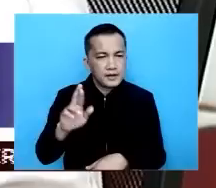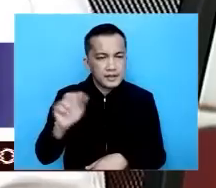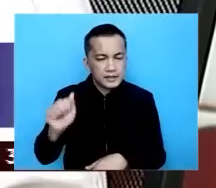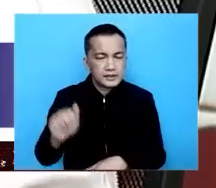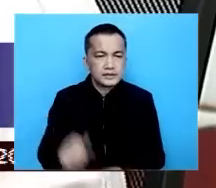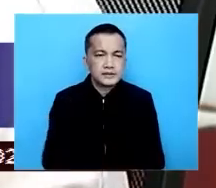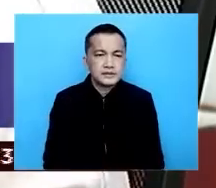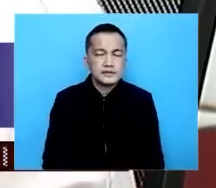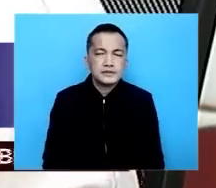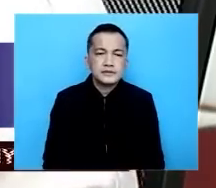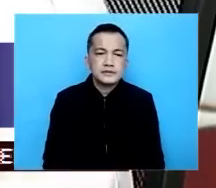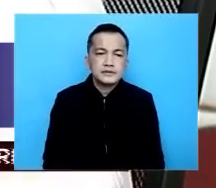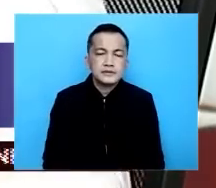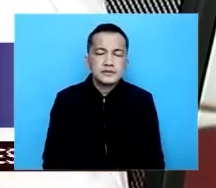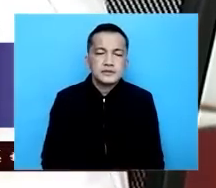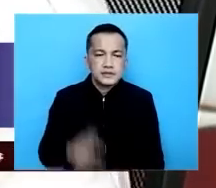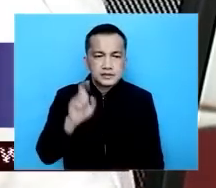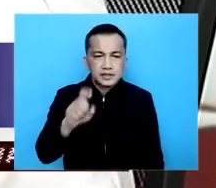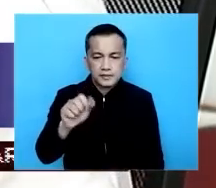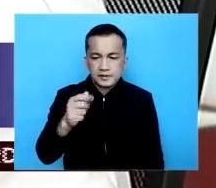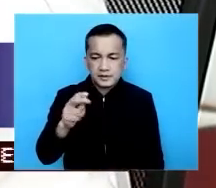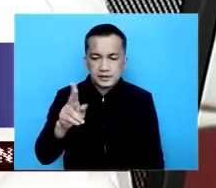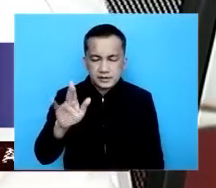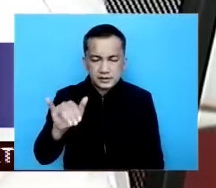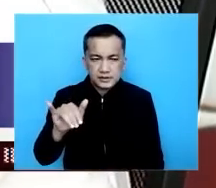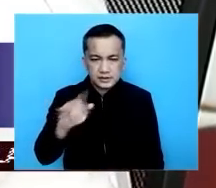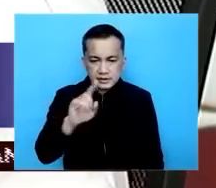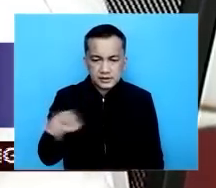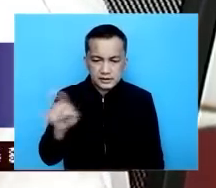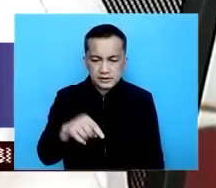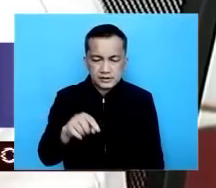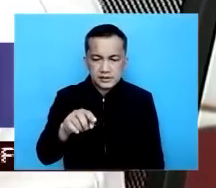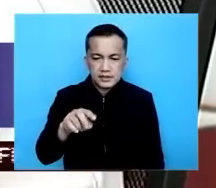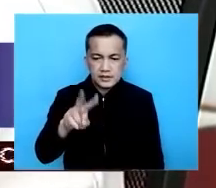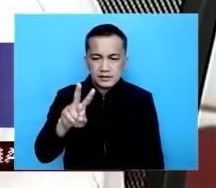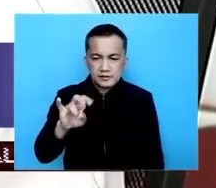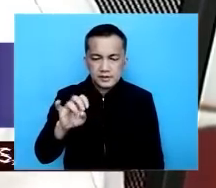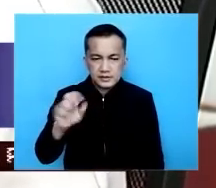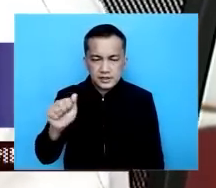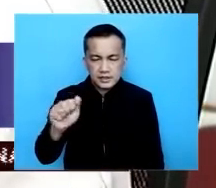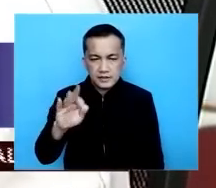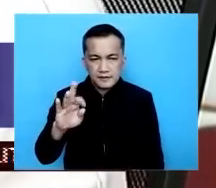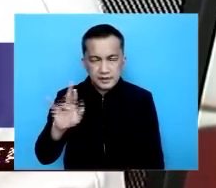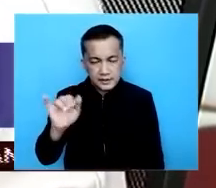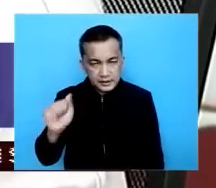Dapat ang agency kinansel yung visa, FRA kinansel yung visa niya.